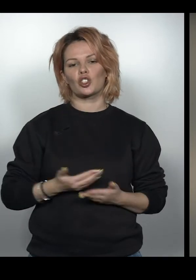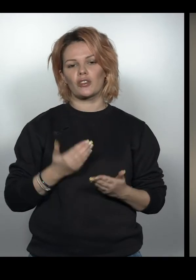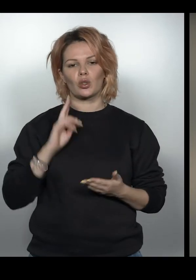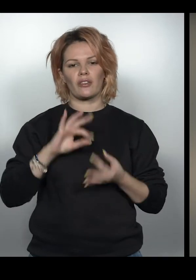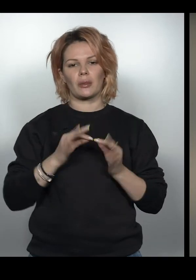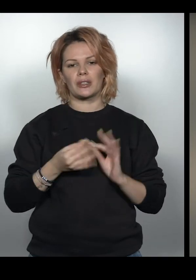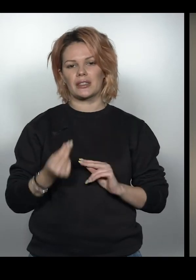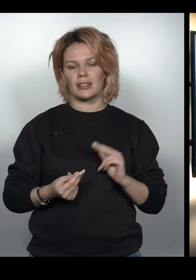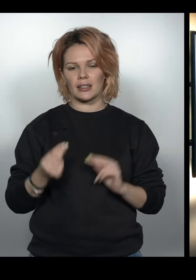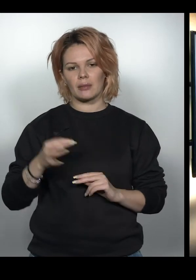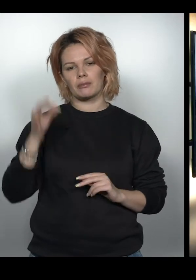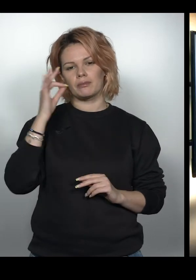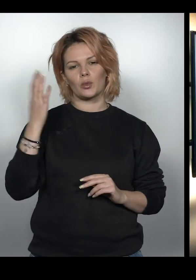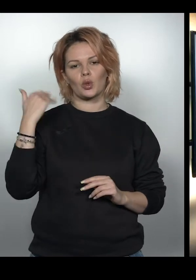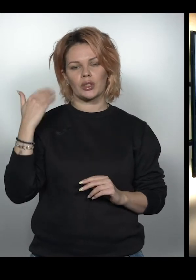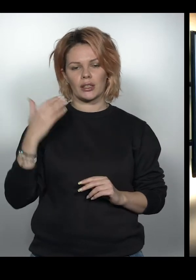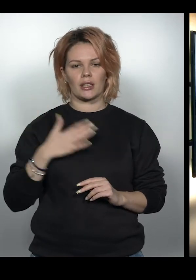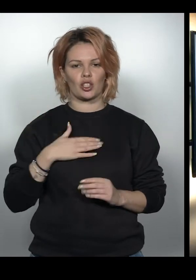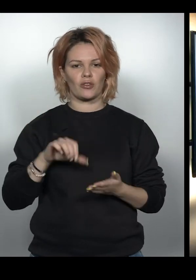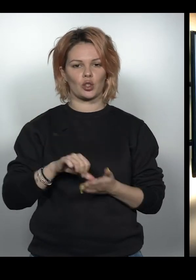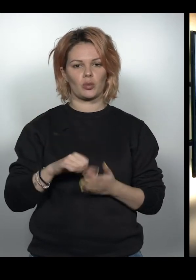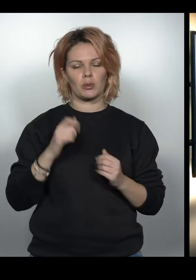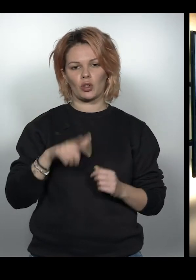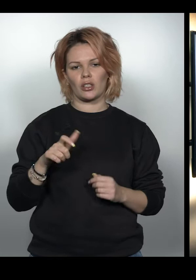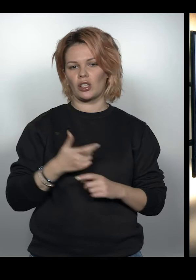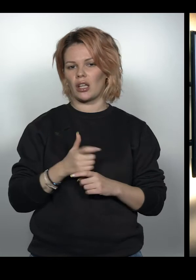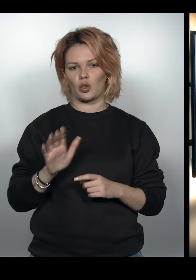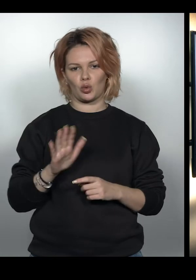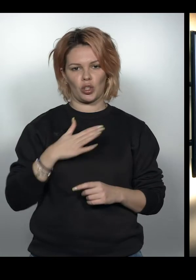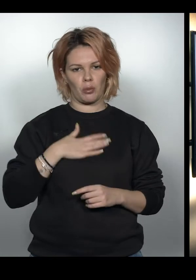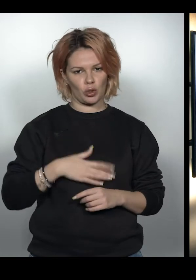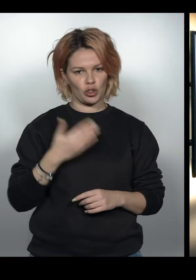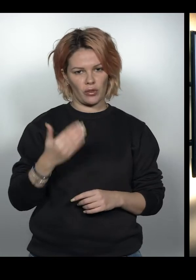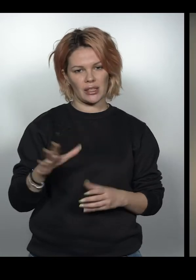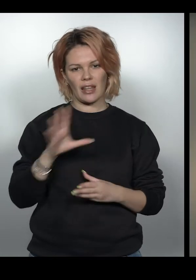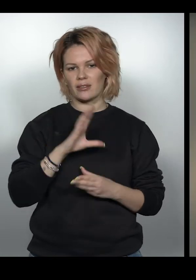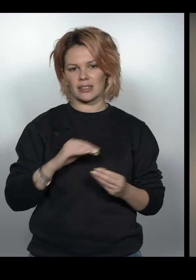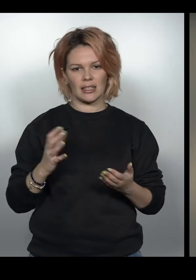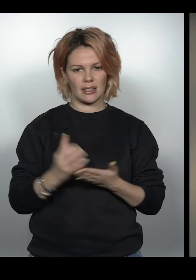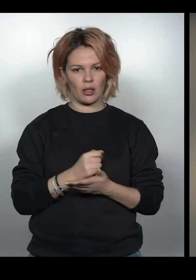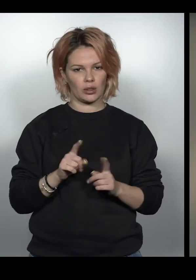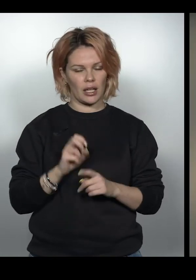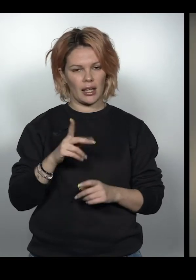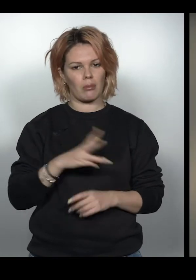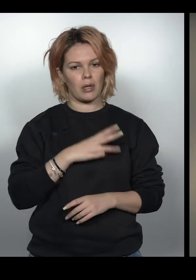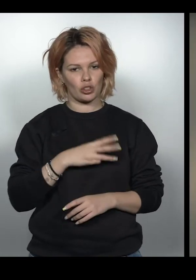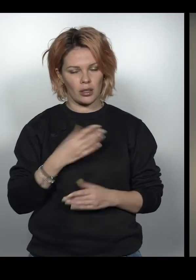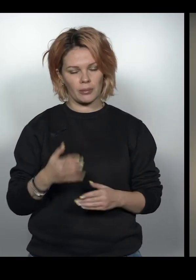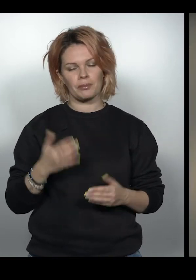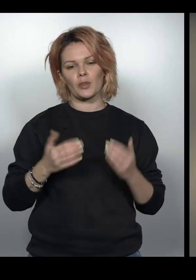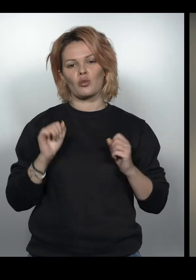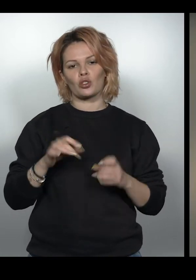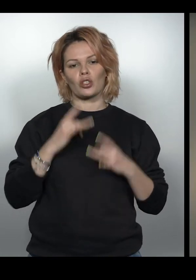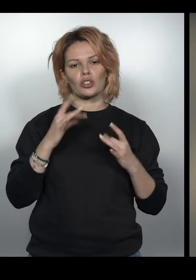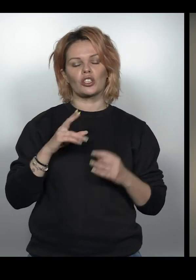на Дефлімпійських іграх. Я пригадую, тоді виступ наших спортсменів вас не дуже потішив, не все склалося, як бажалося.